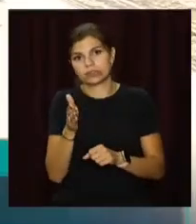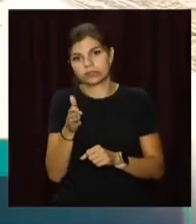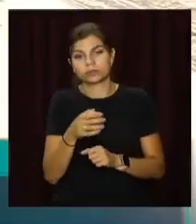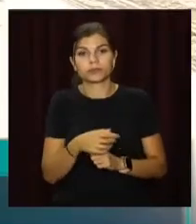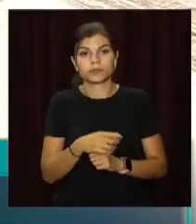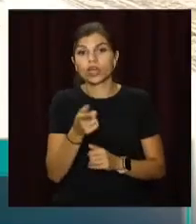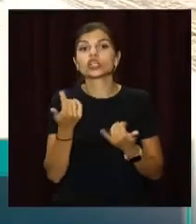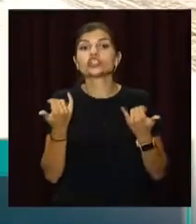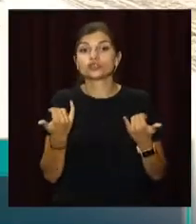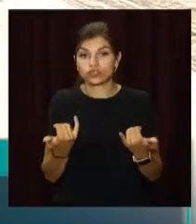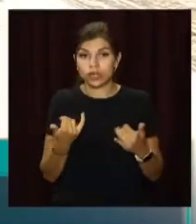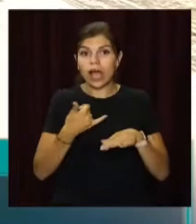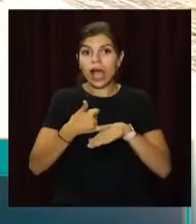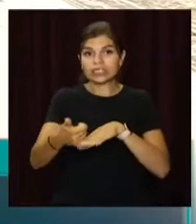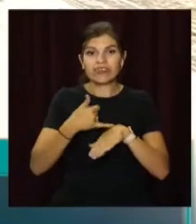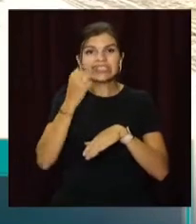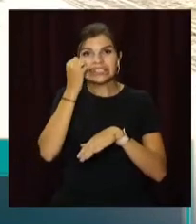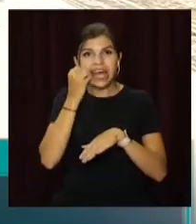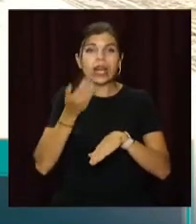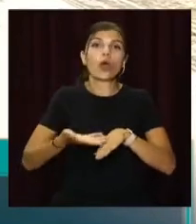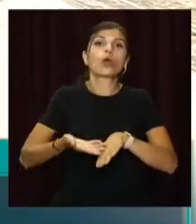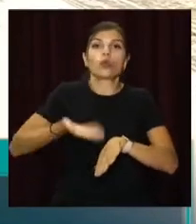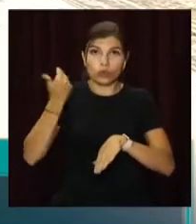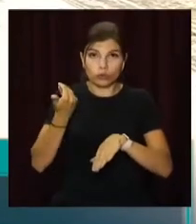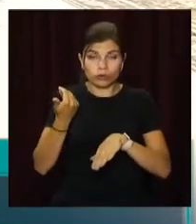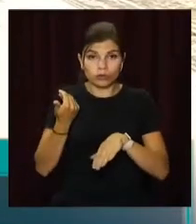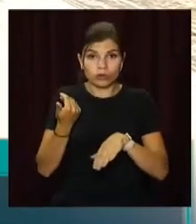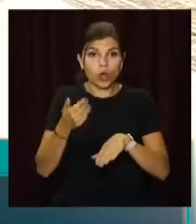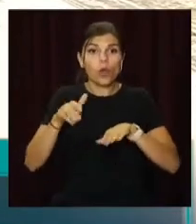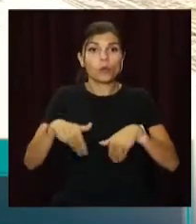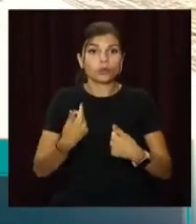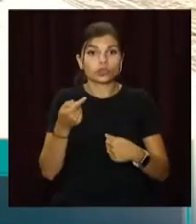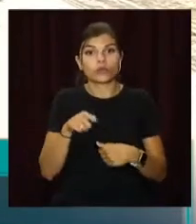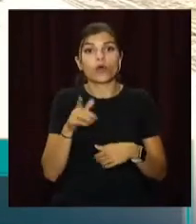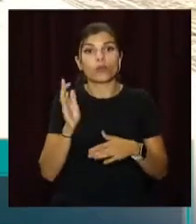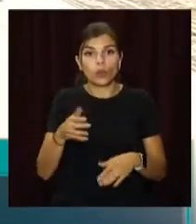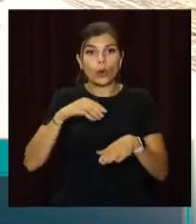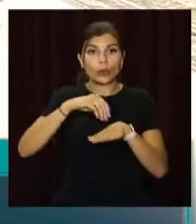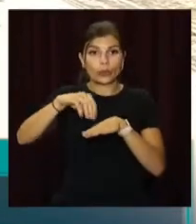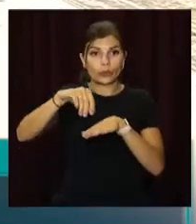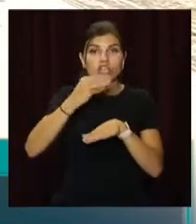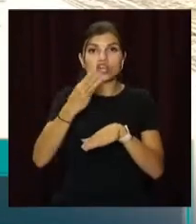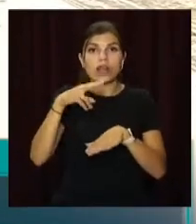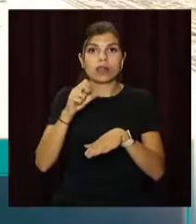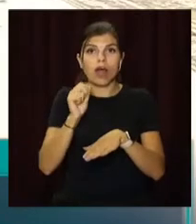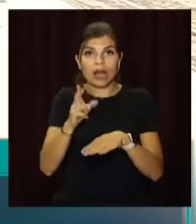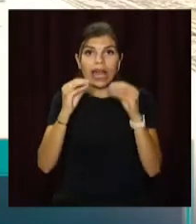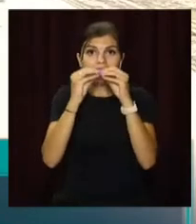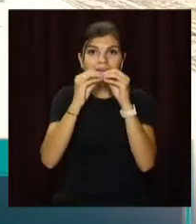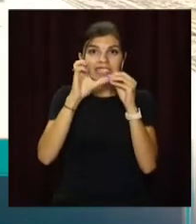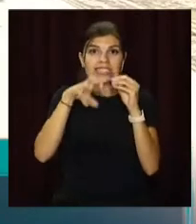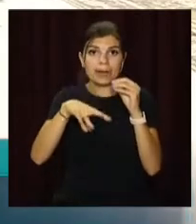момент знімається асфальтне полотно старе. После того будет отсыпка шлака 10